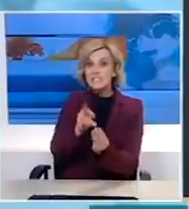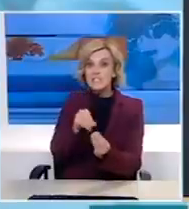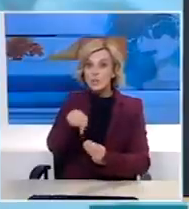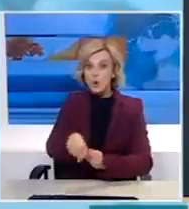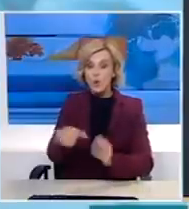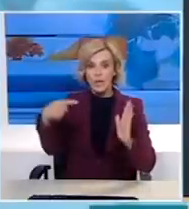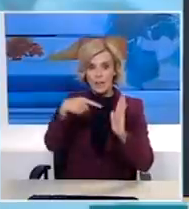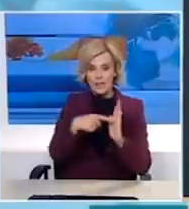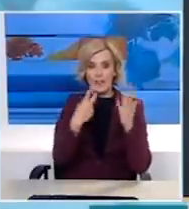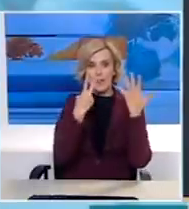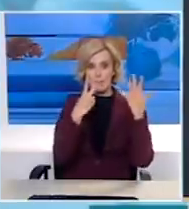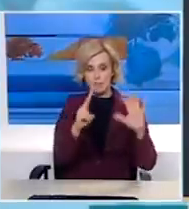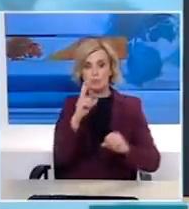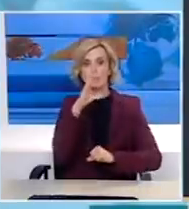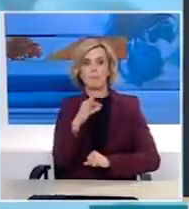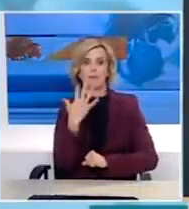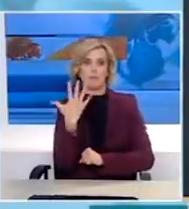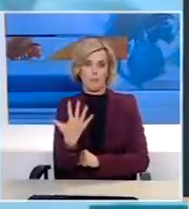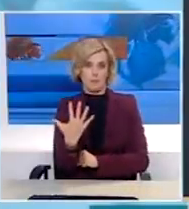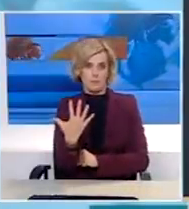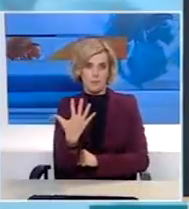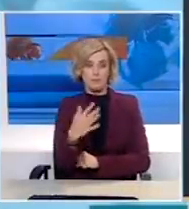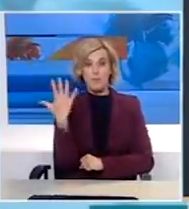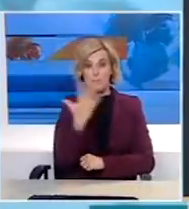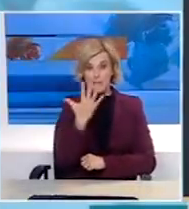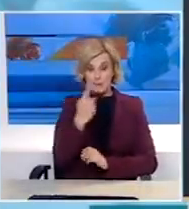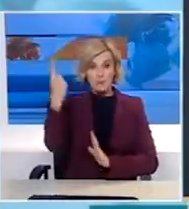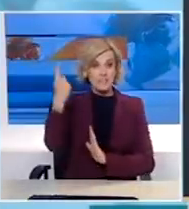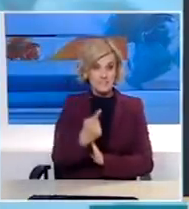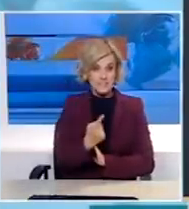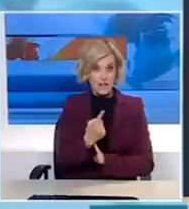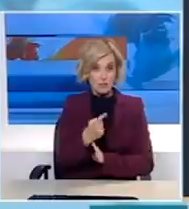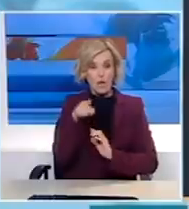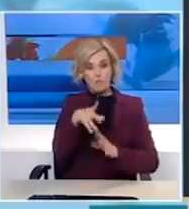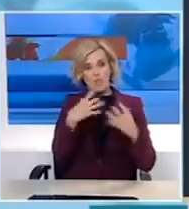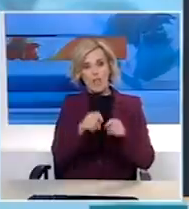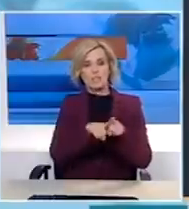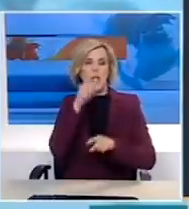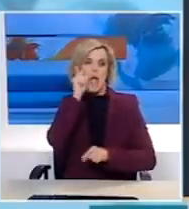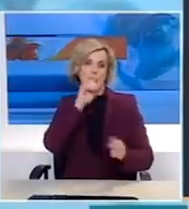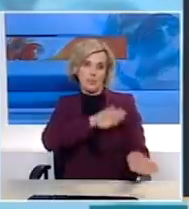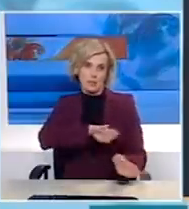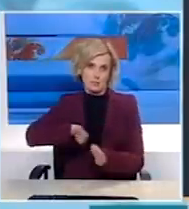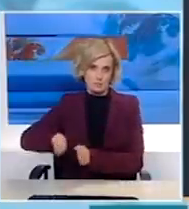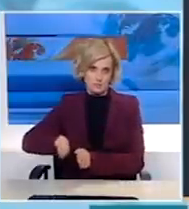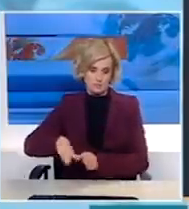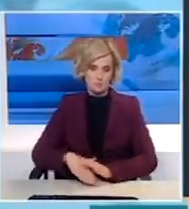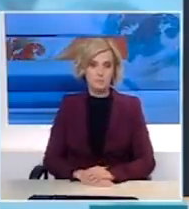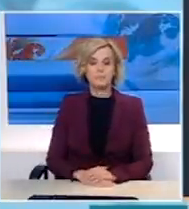είναι 1.755, εκ των οποίων το 55% αφορά άντρες.